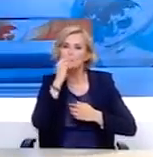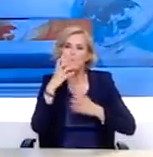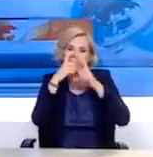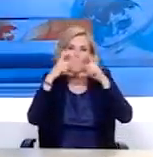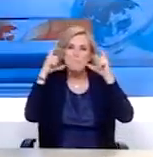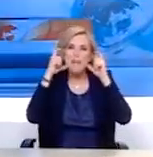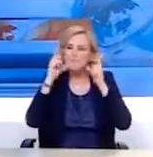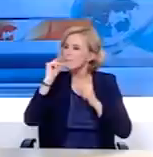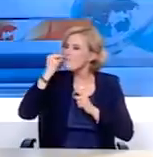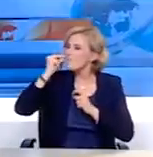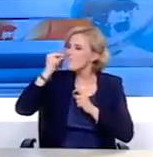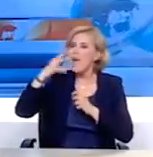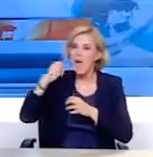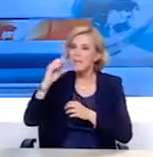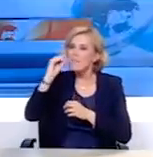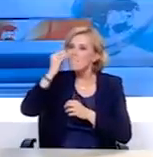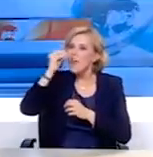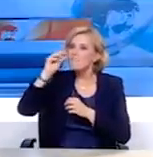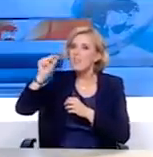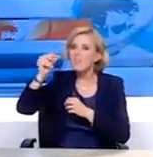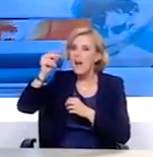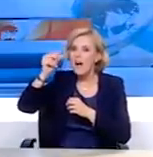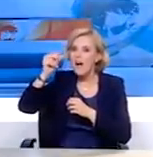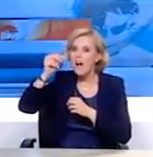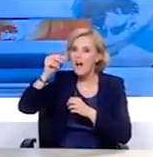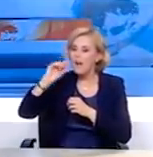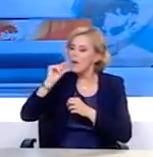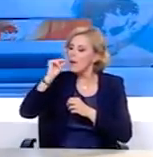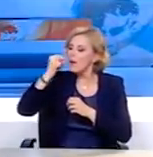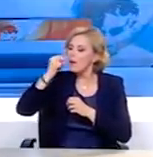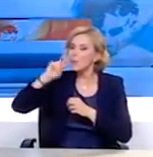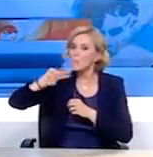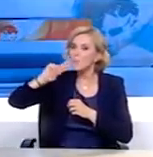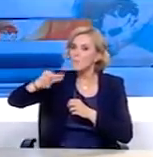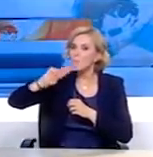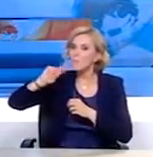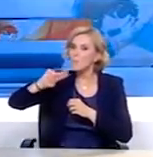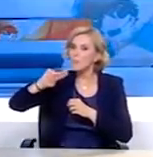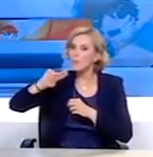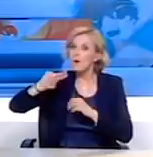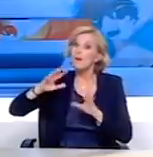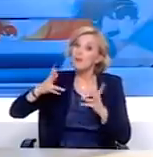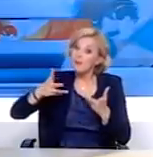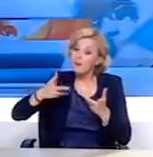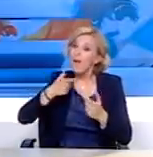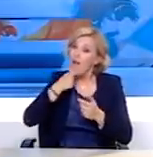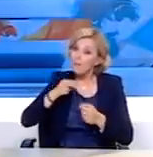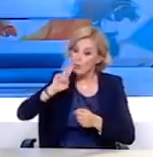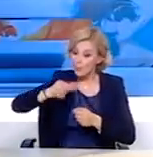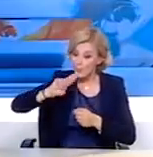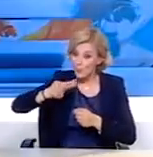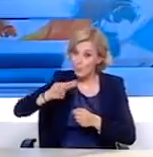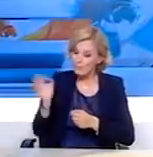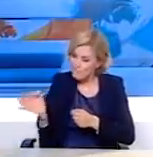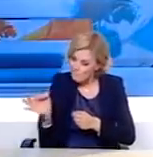βαλβίδα. Μάλιστα, αυτές που περιέχουν βαλβίδα, βγάζεις τον αέρα εσύ προς τα έξω και αν είσαι μολυσμένος, μπορεί να κολλήσεις τους άλλους. Ώστε για